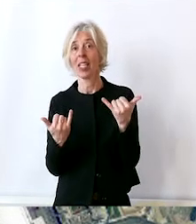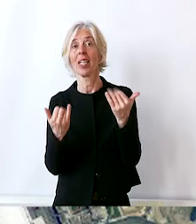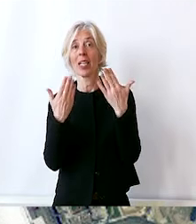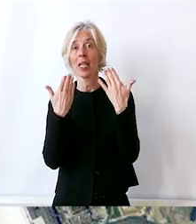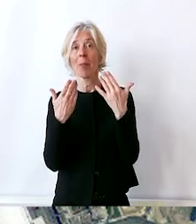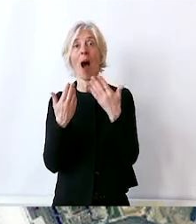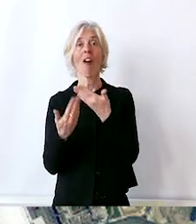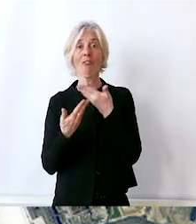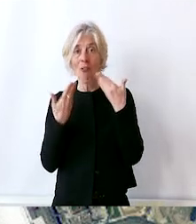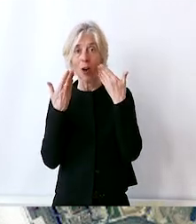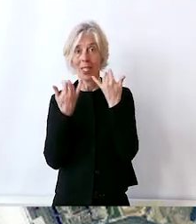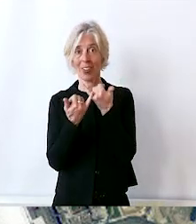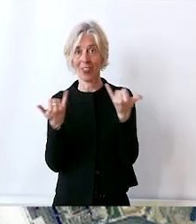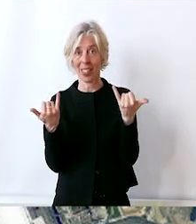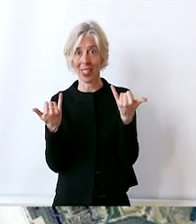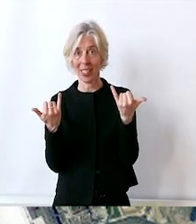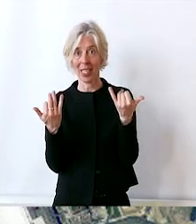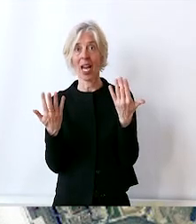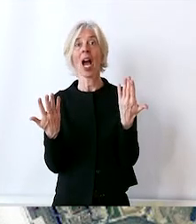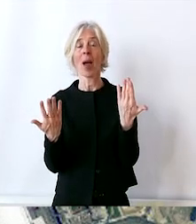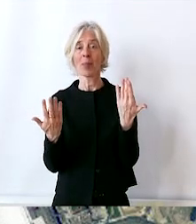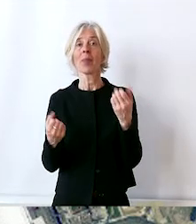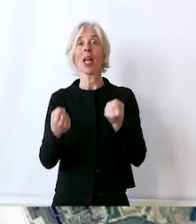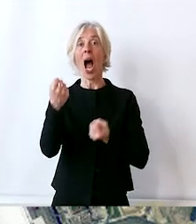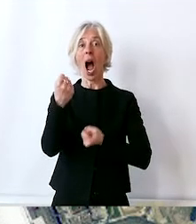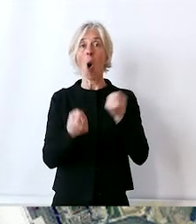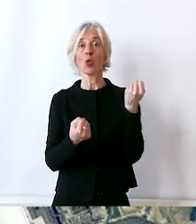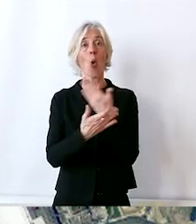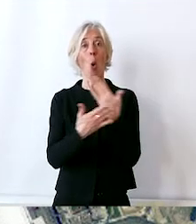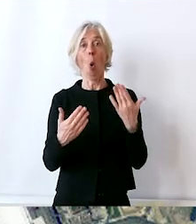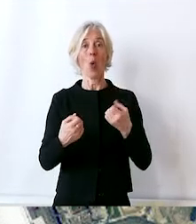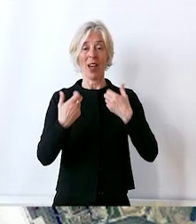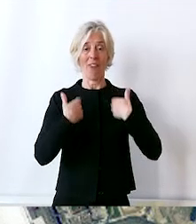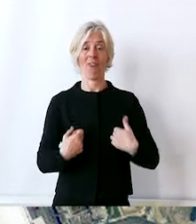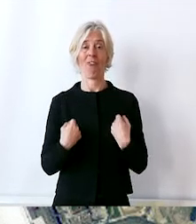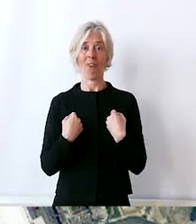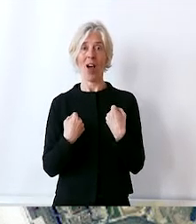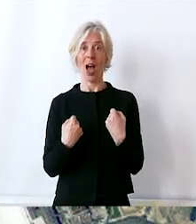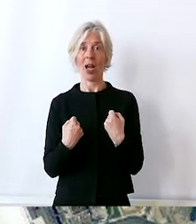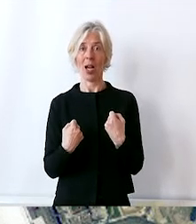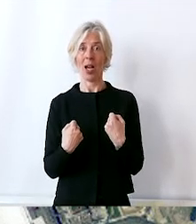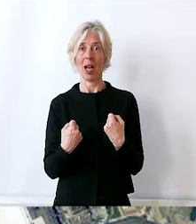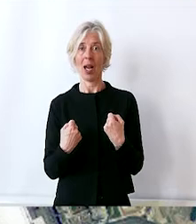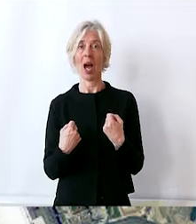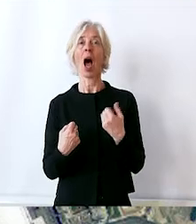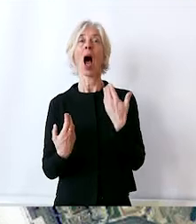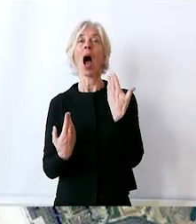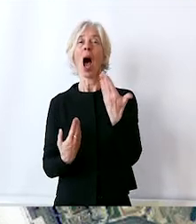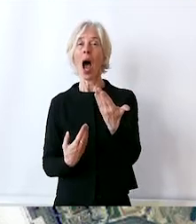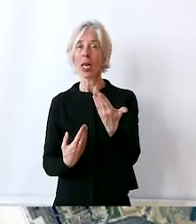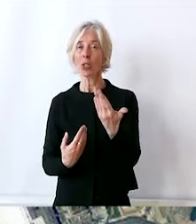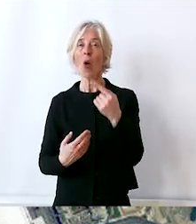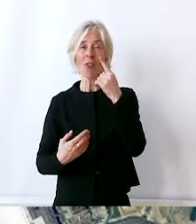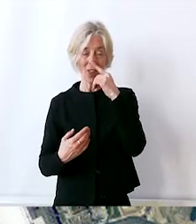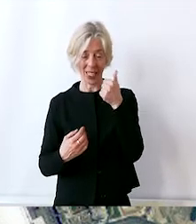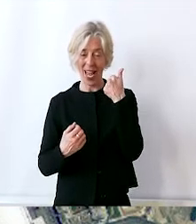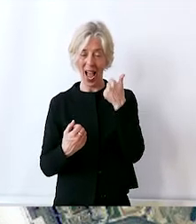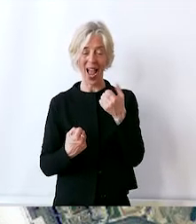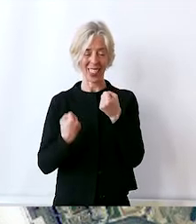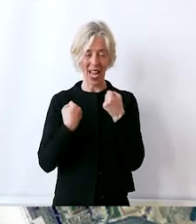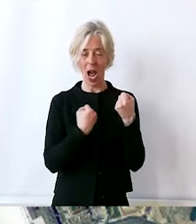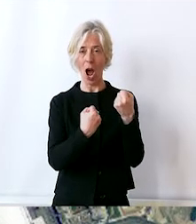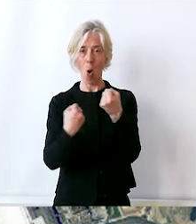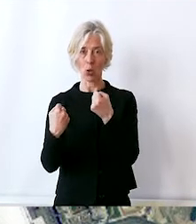Autos vernetzt sind, ich hatte jetzt eine Studie gelesen, pro Auto, das eine Stunde autonom fährt, werden 40 Terabyte Daten